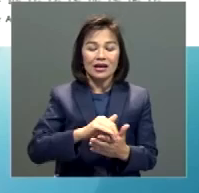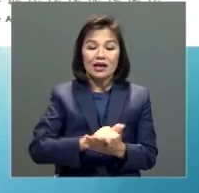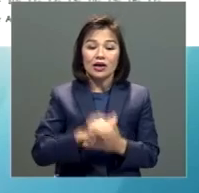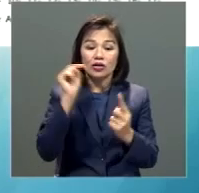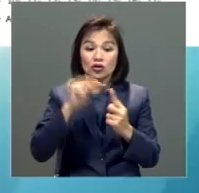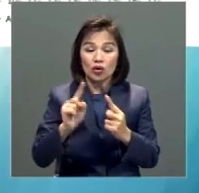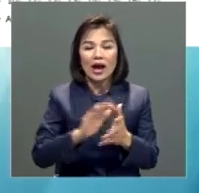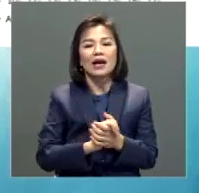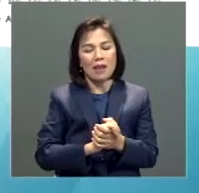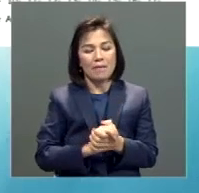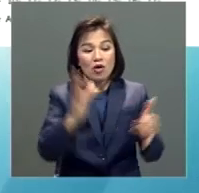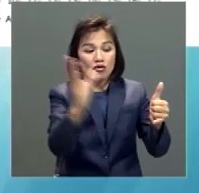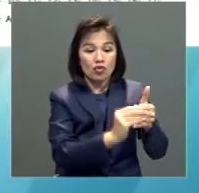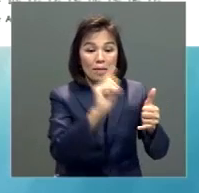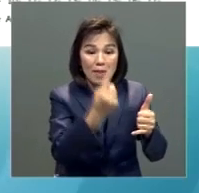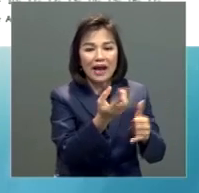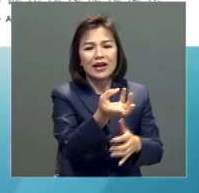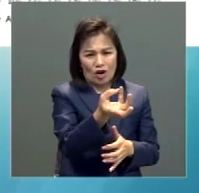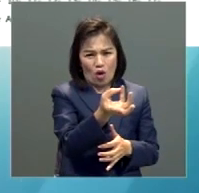รายก็เป็นข่าวดีนะครับว่าทั้งในเชิงของการหาCase